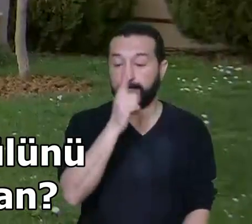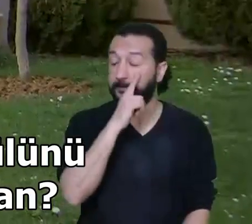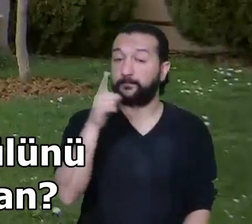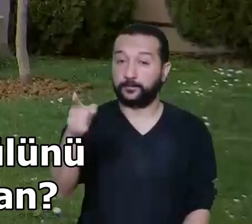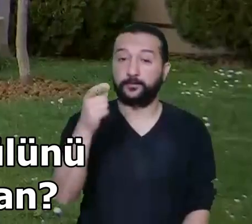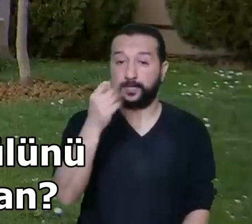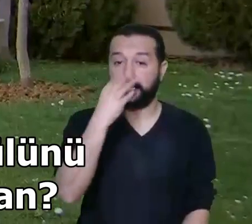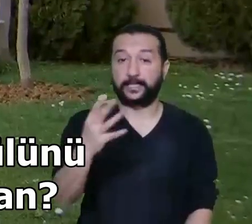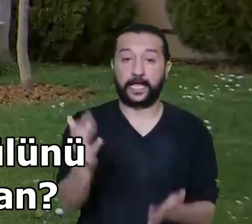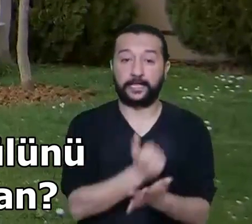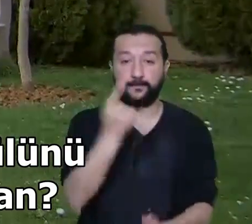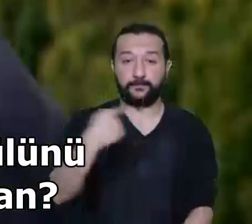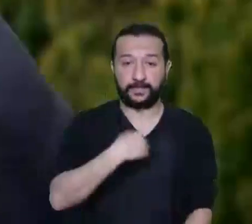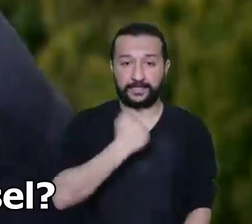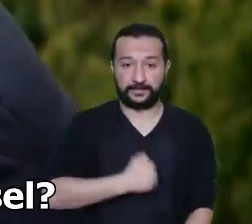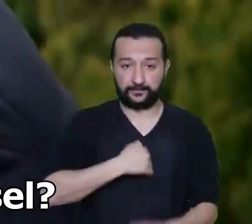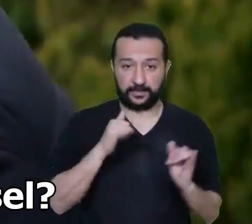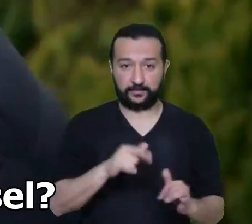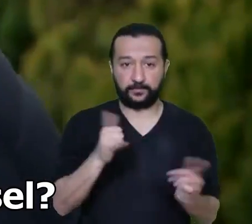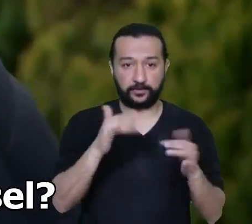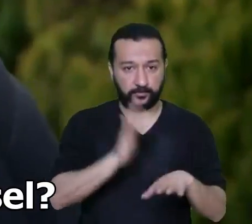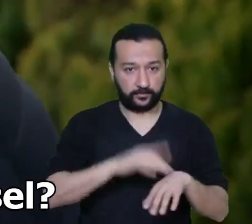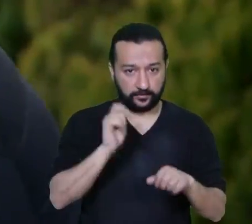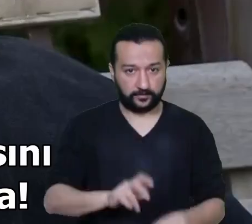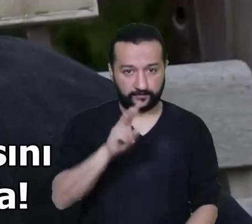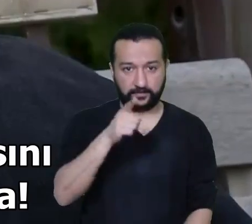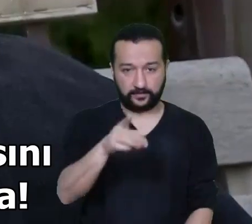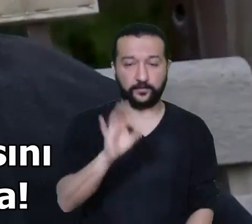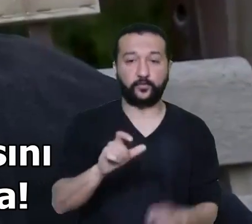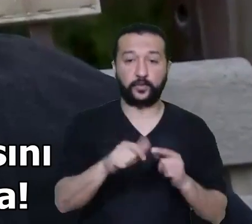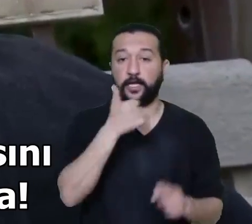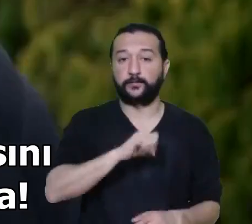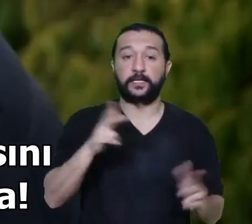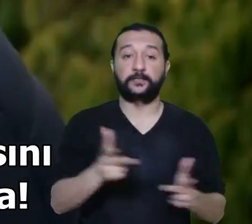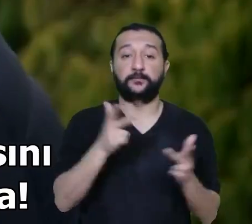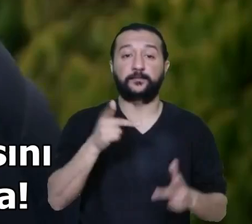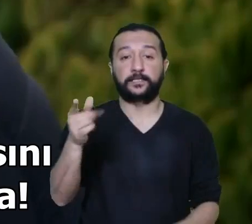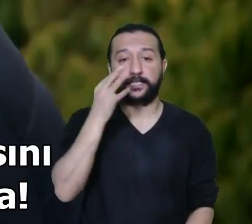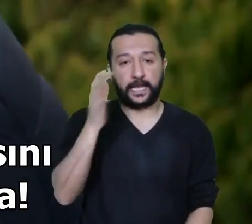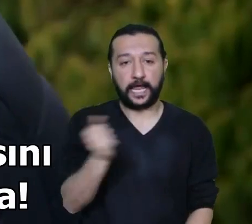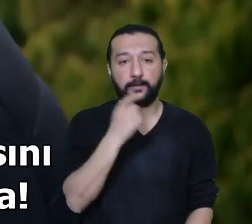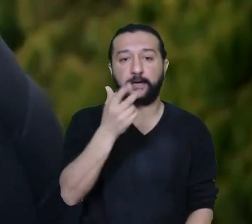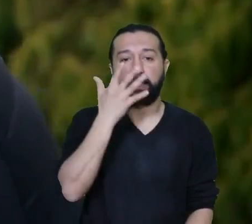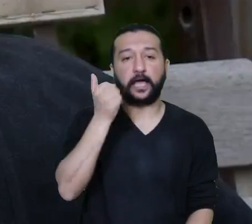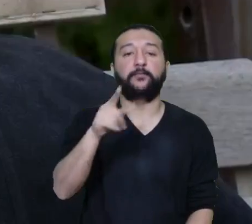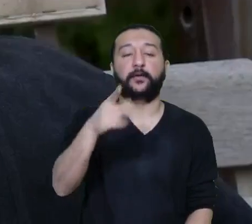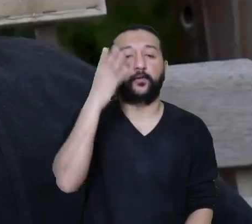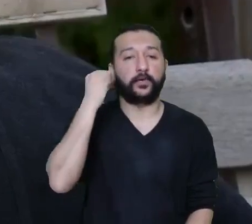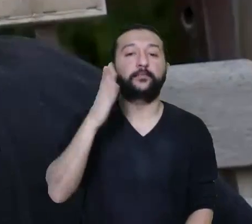Enişten bu para ödülünü aldım diye hala kızgın mı lan? Ya şaka mı yapıyorsun Veysel? Şükrü abinin canını al, parasını alma. Hala öğrenemedin